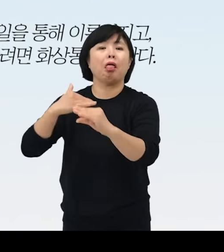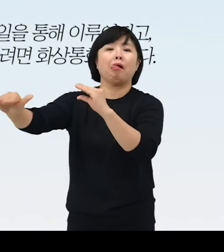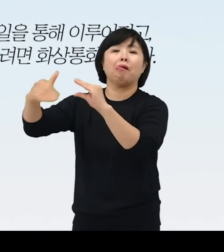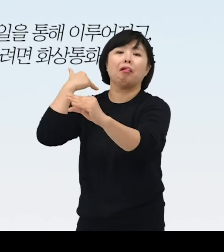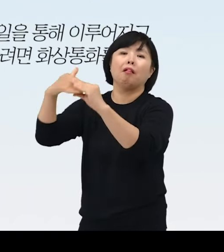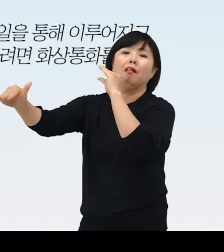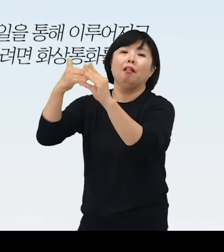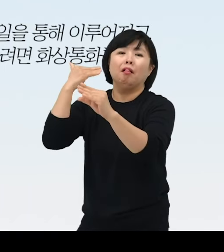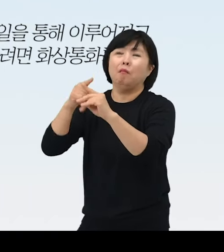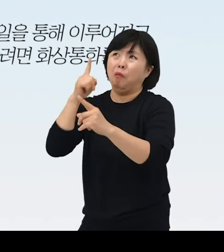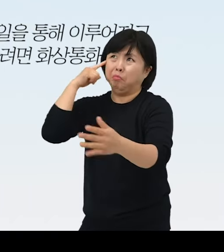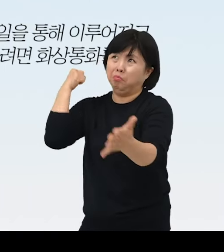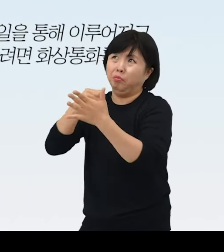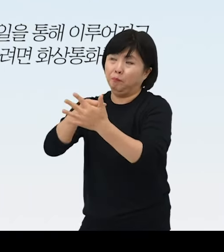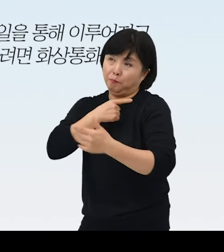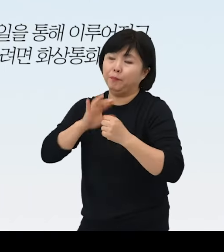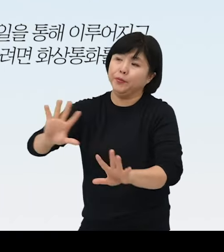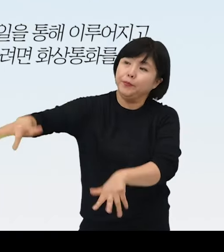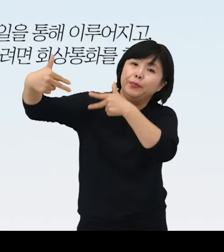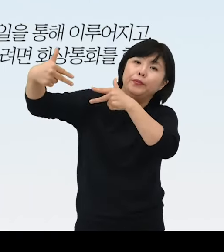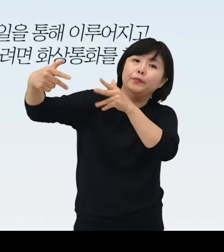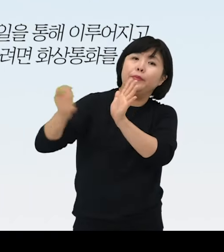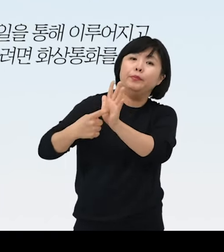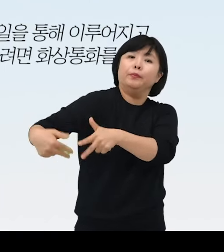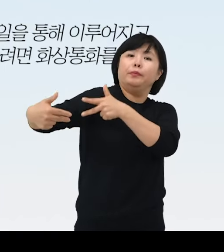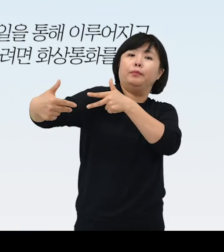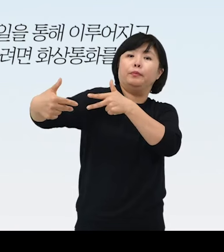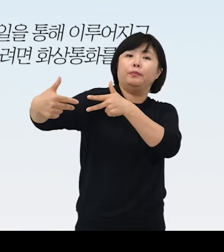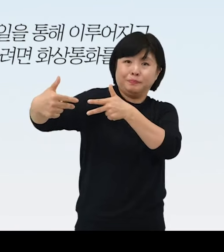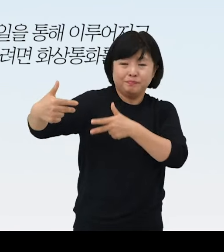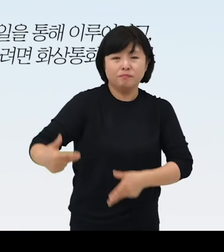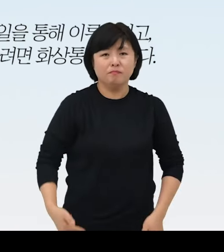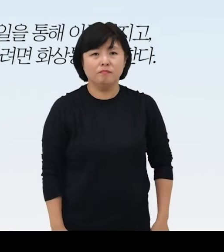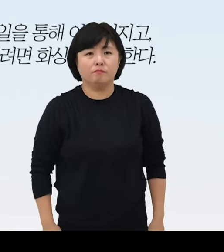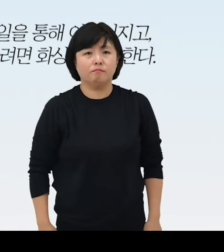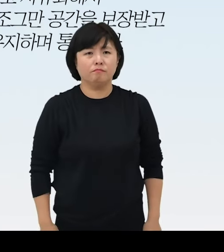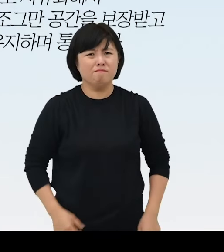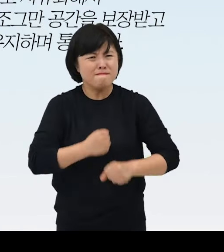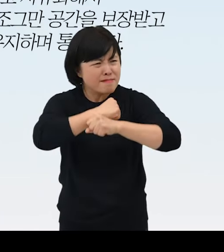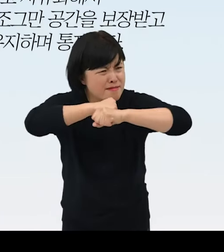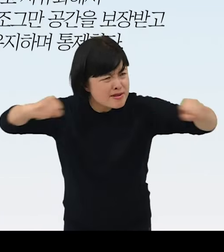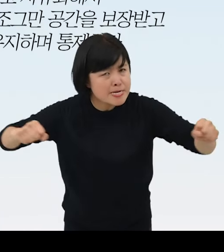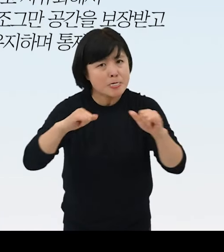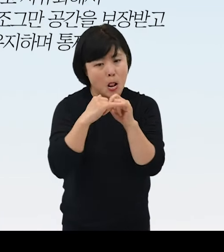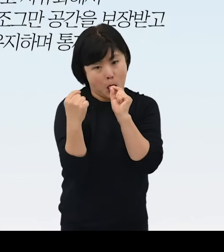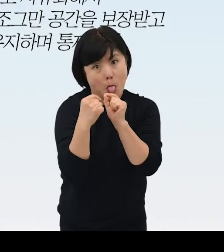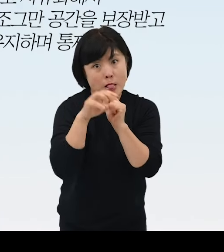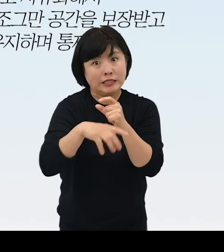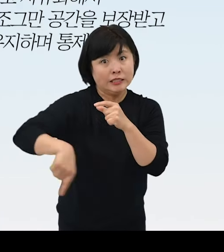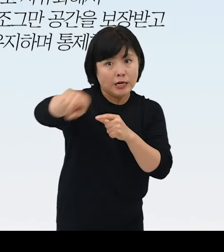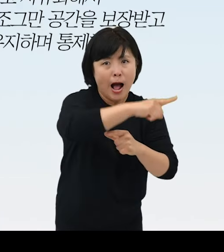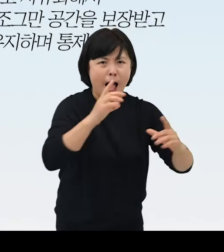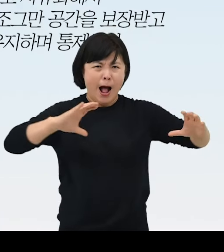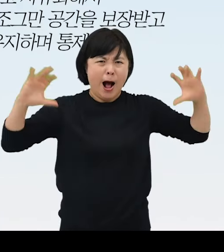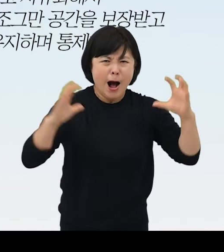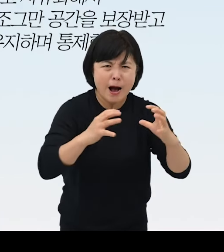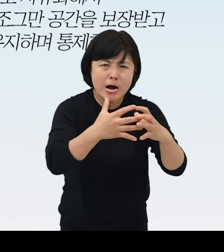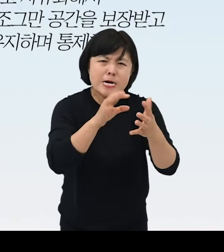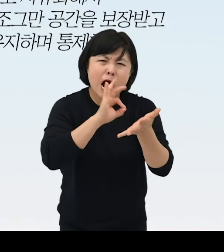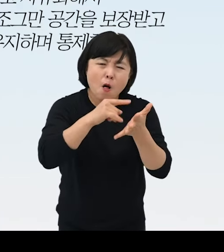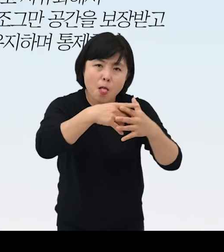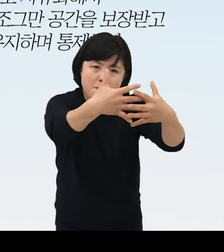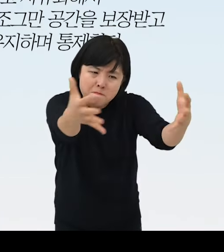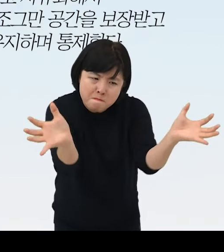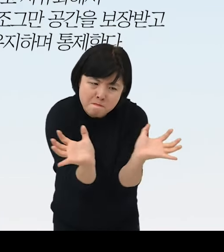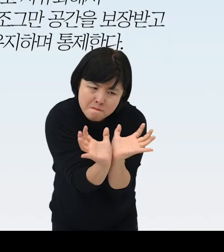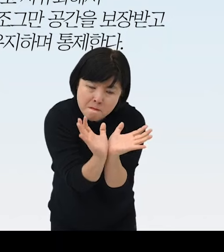통해 이루어지고, 좀 더 신중한 결정을 하려면 화상 통화를 한다. 광장이나 근린 지역 등 한때 공동으로